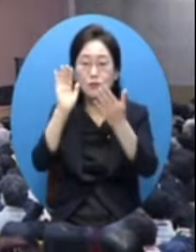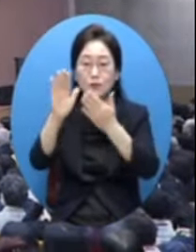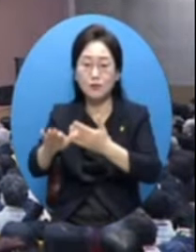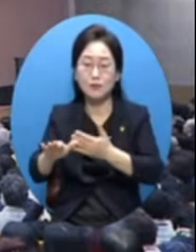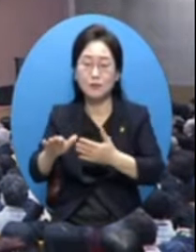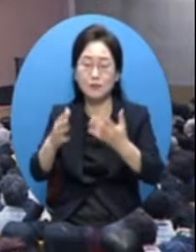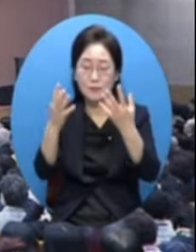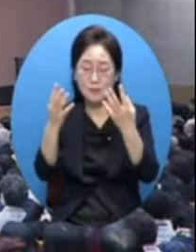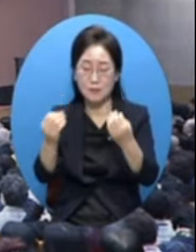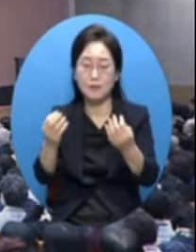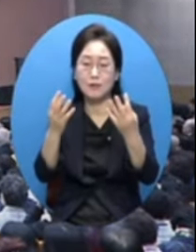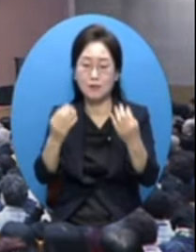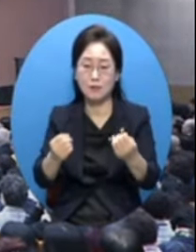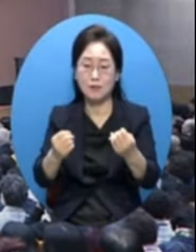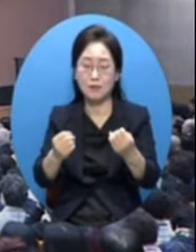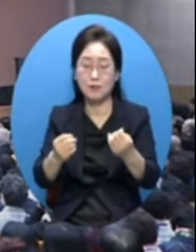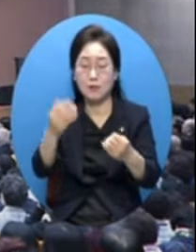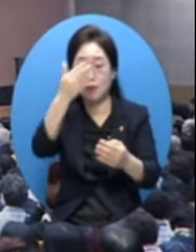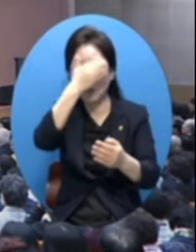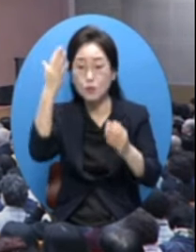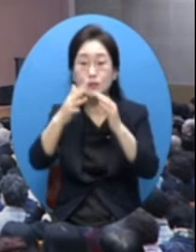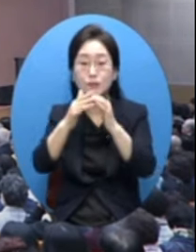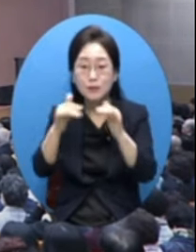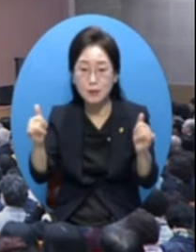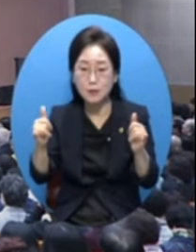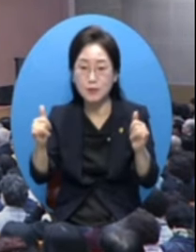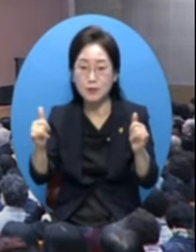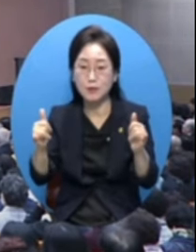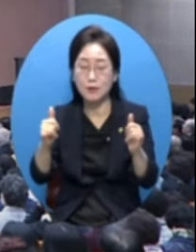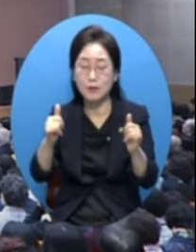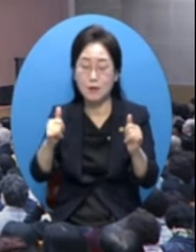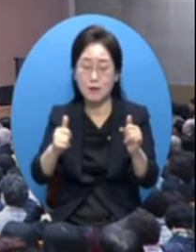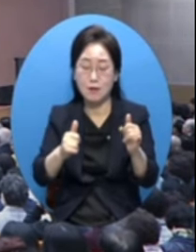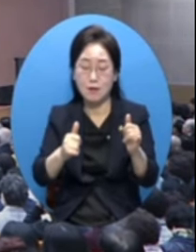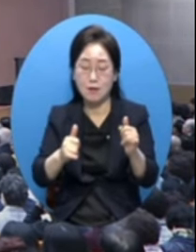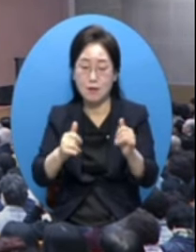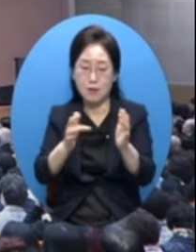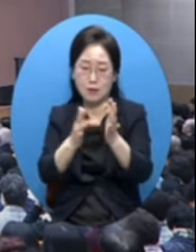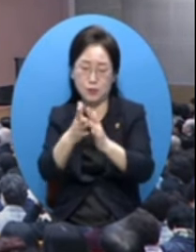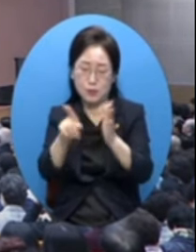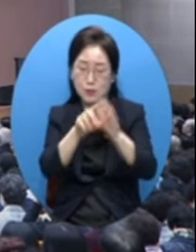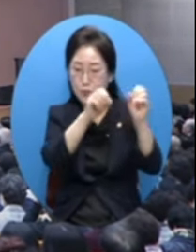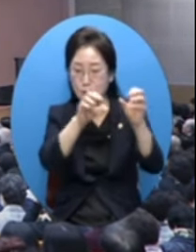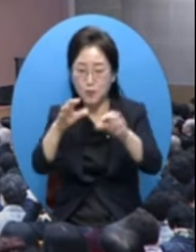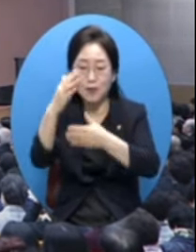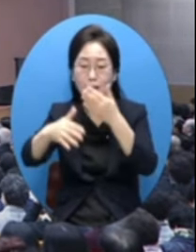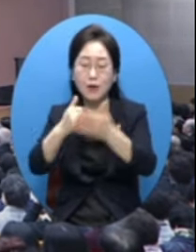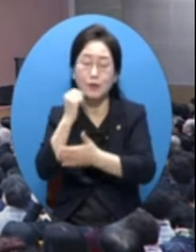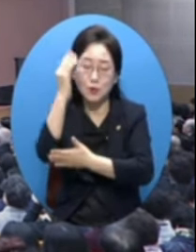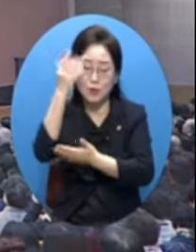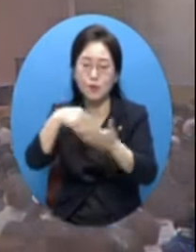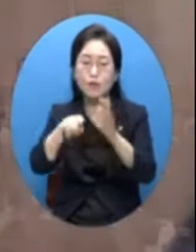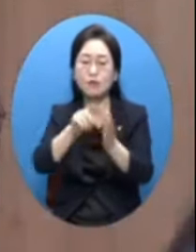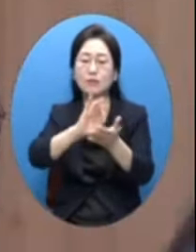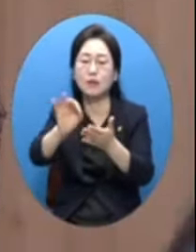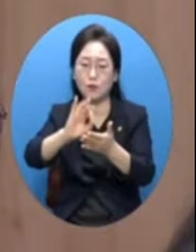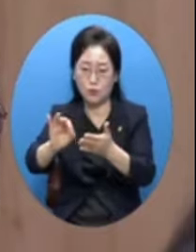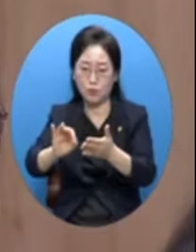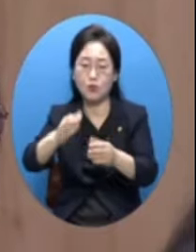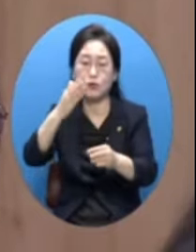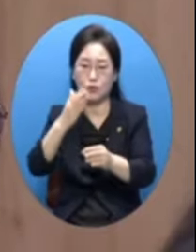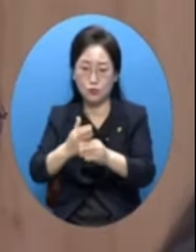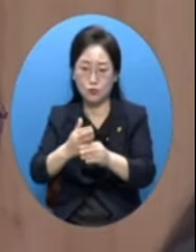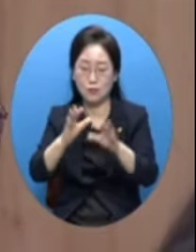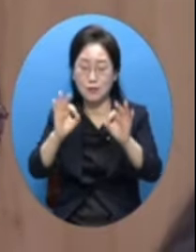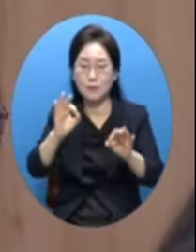많은 젊은이들을 헌시켜 하나님 영광에 쓰임받게 한 우리 귀한 우리